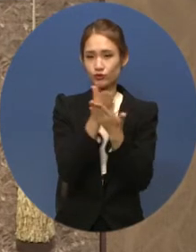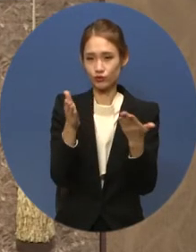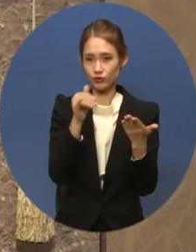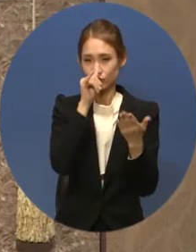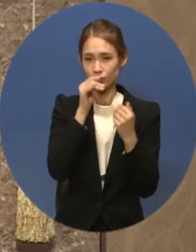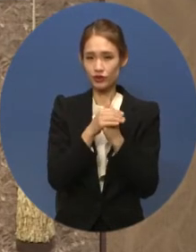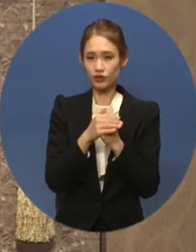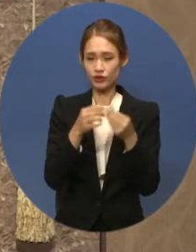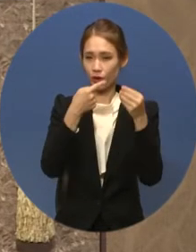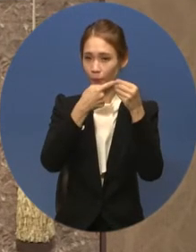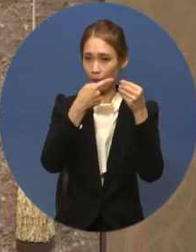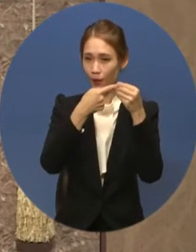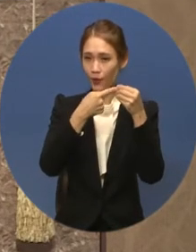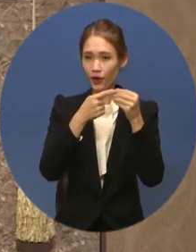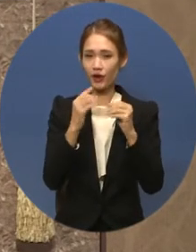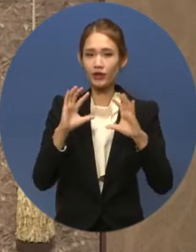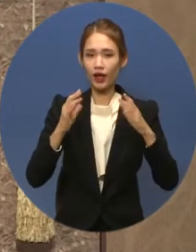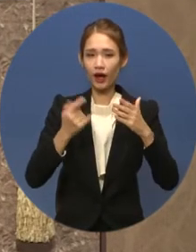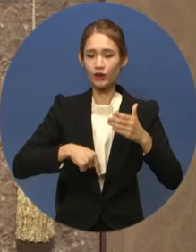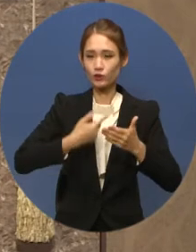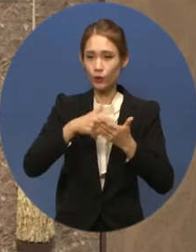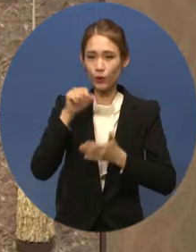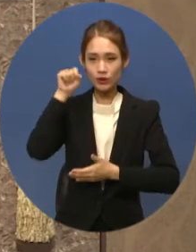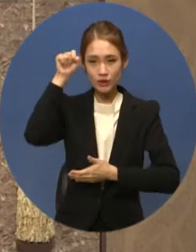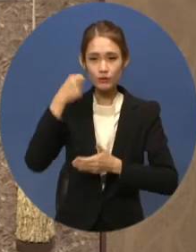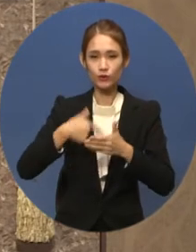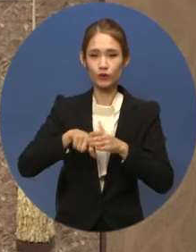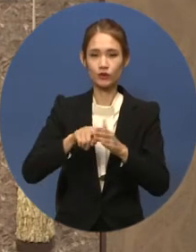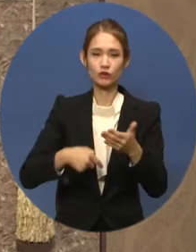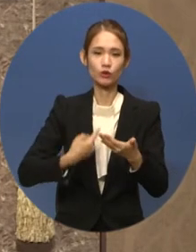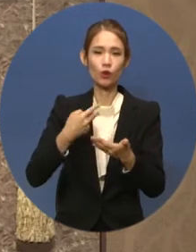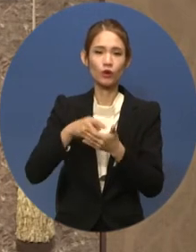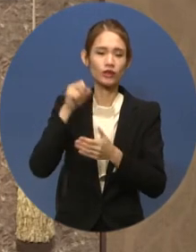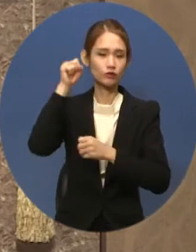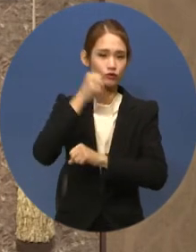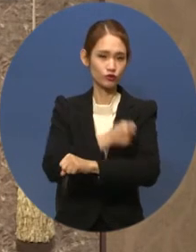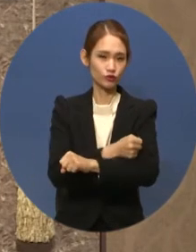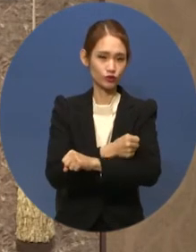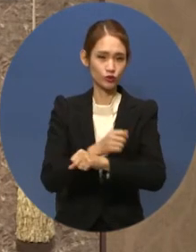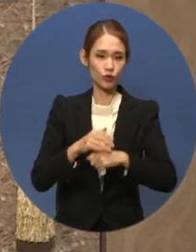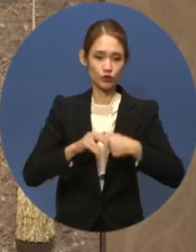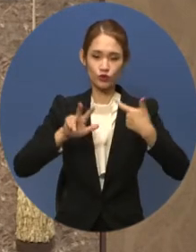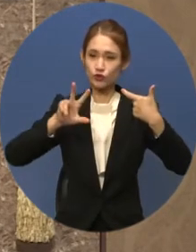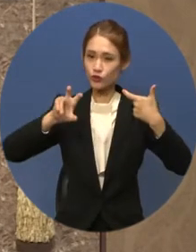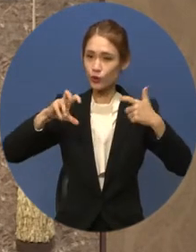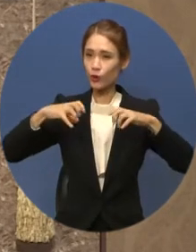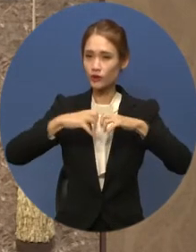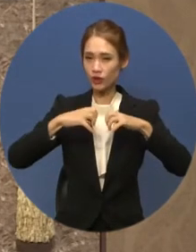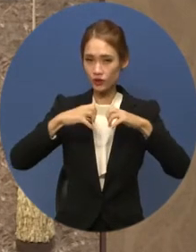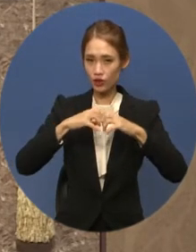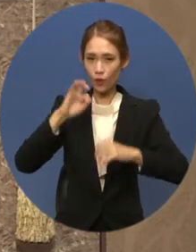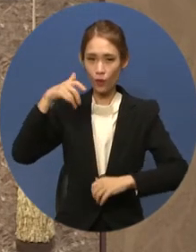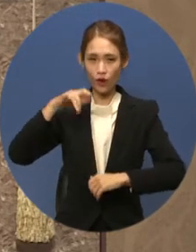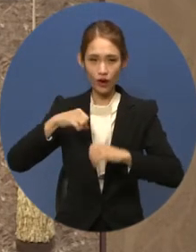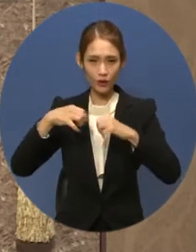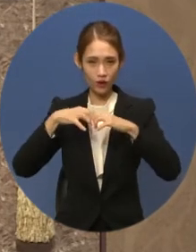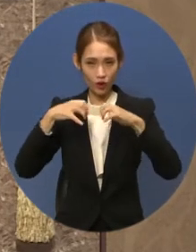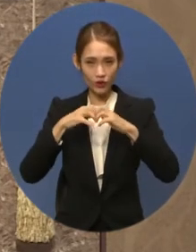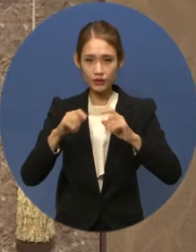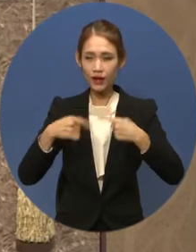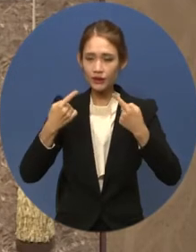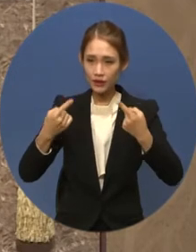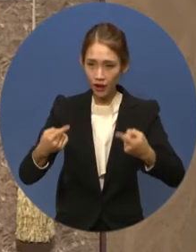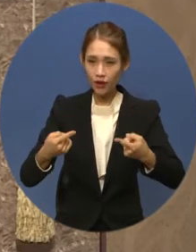나라의 독립을 위해서 일하신 독립 유공자 분들이 계시구요 또 6.25 전쟁 이라든가 월남전 등의 참전 해서 나라를